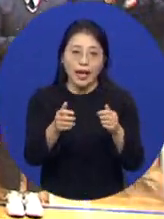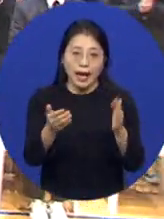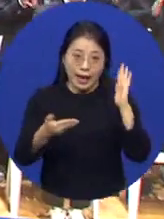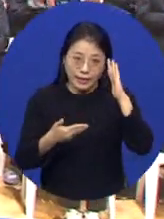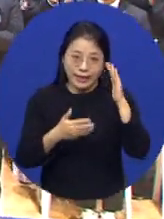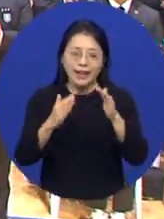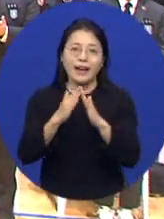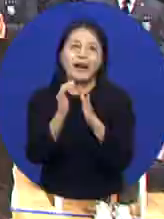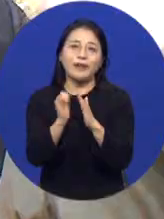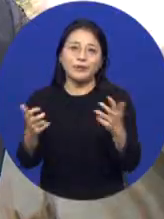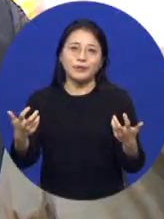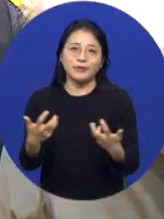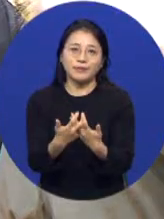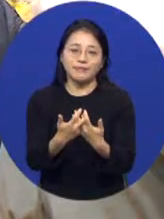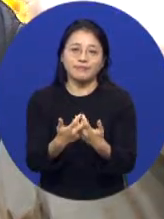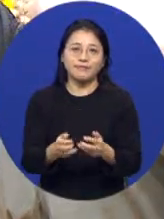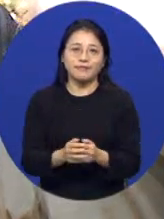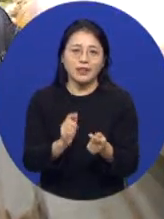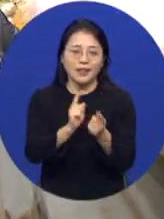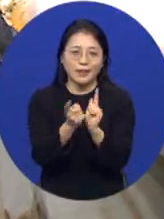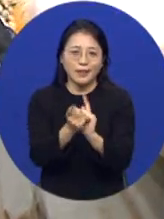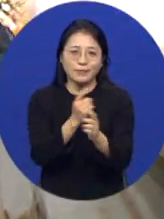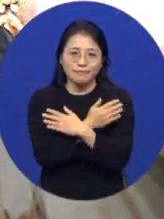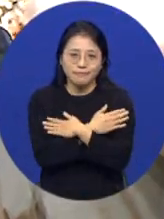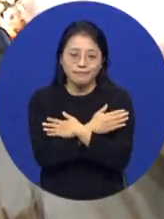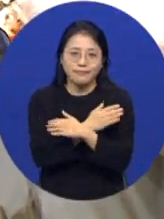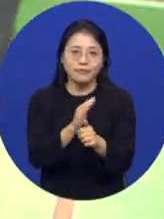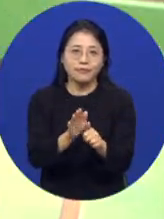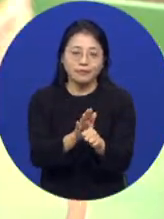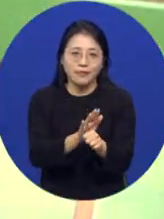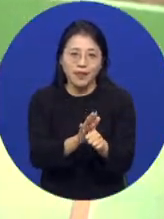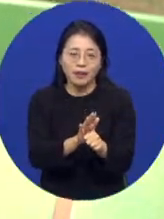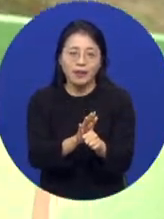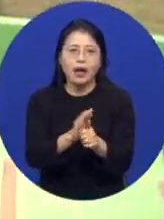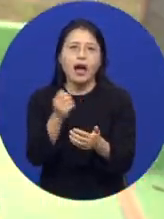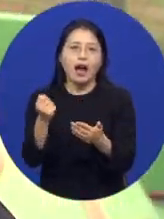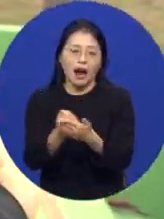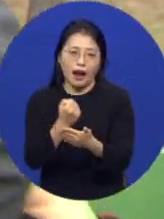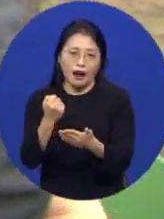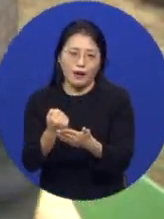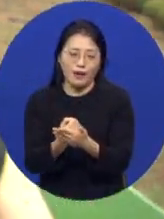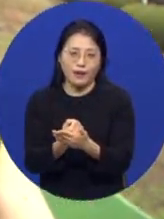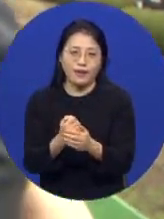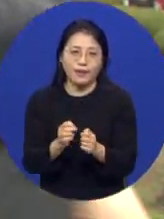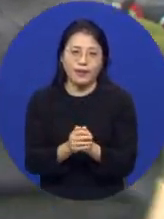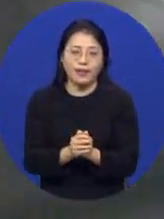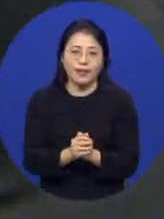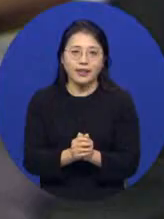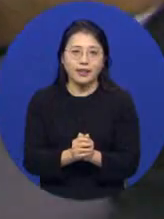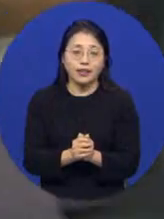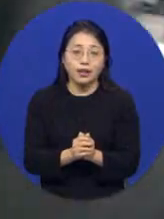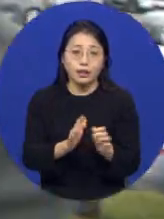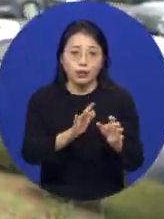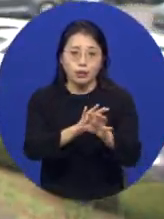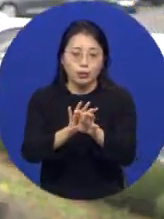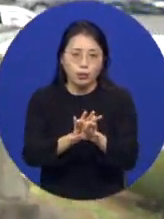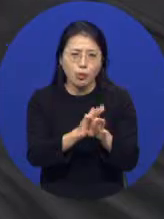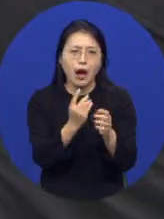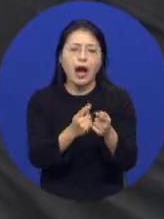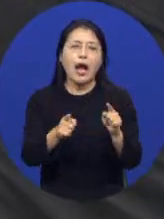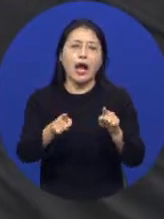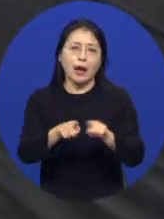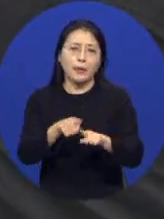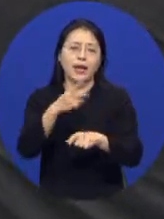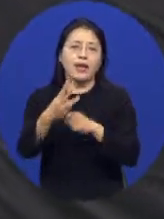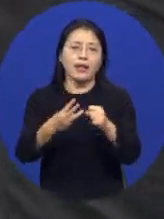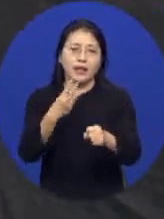찼습니다. 서로를 껴안으며 아쉬움을 달래는 졸업생들. 코로나19와 함께했던 지난 3년 동안의